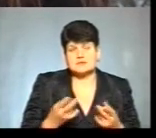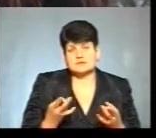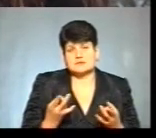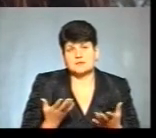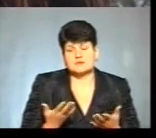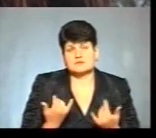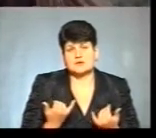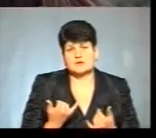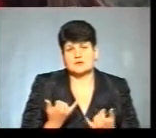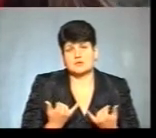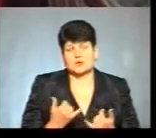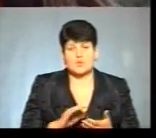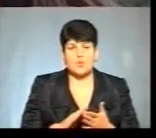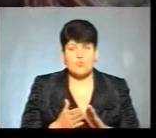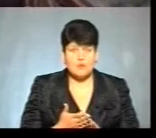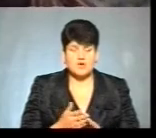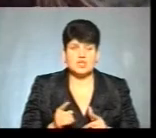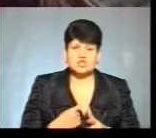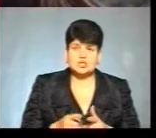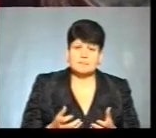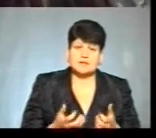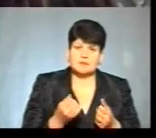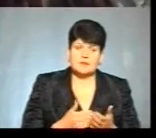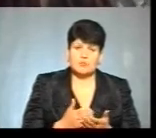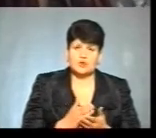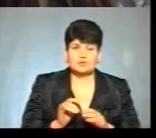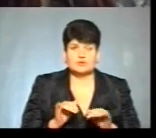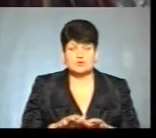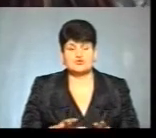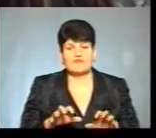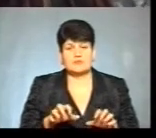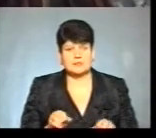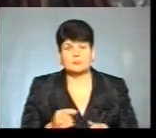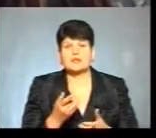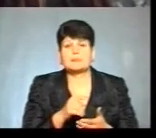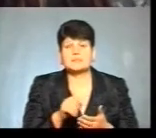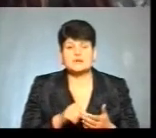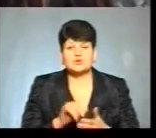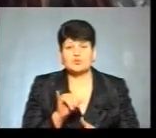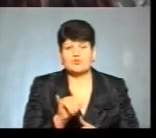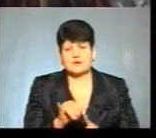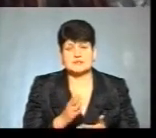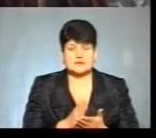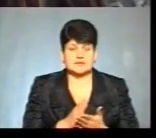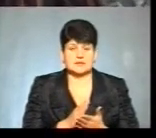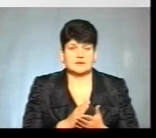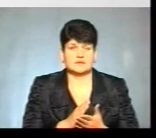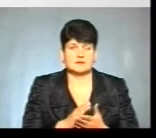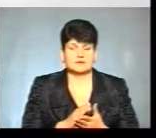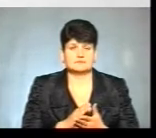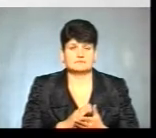сучасних умовах, на вашу думку? І чи підтримуєте ви політику діючої влади, і по яких питаннях у вас виникають найбільші розбіжності в